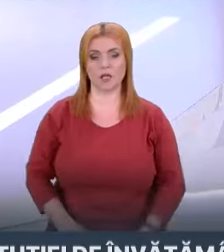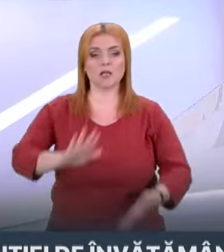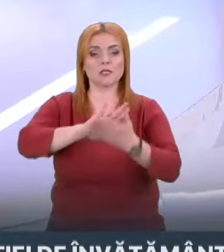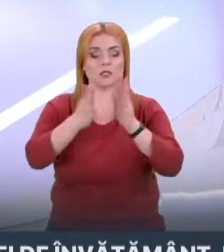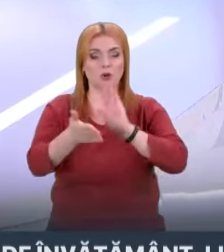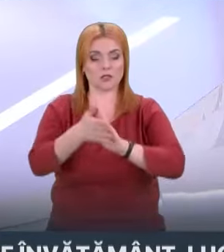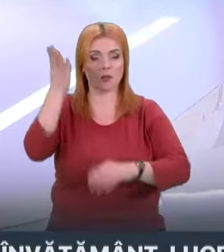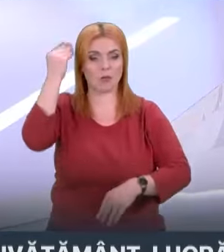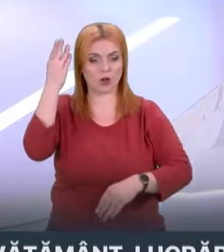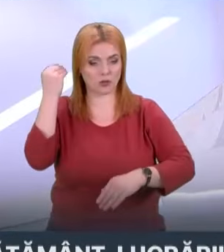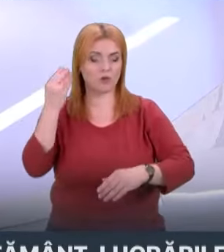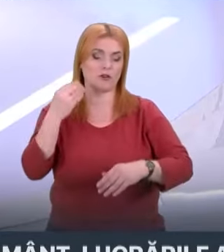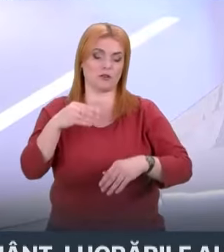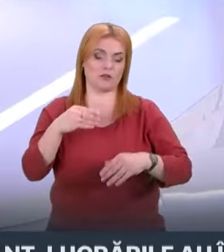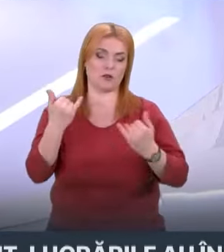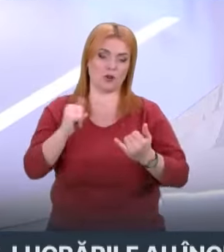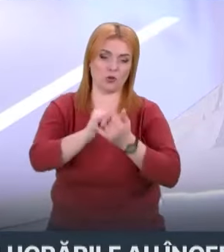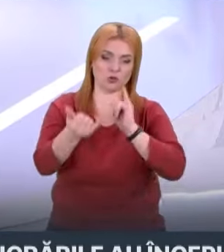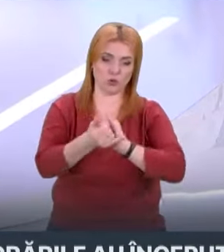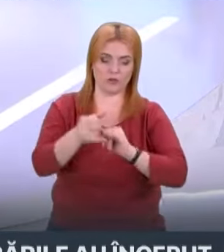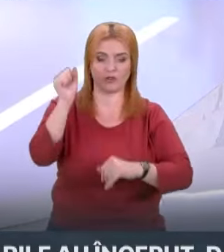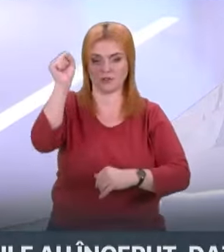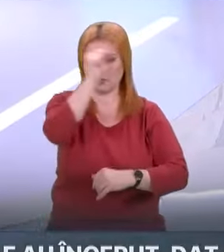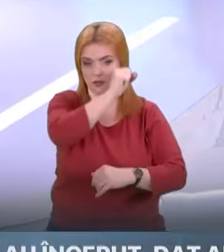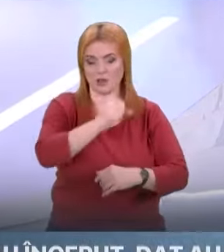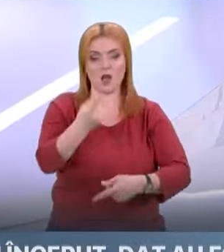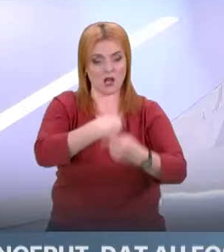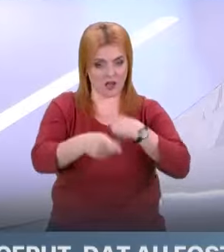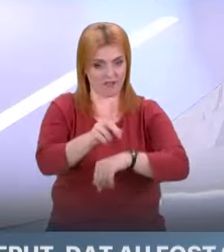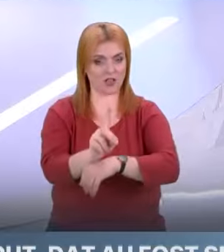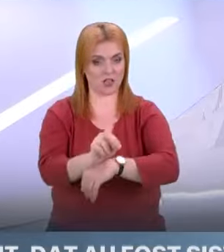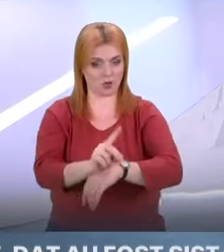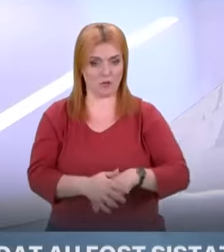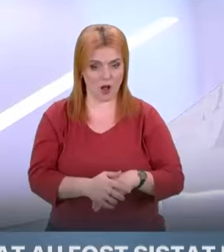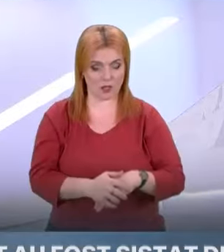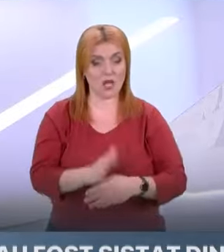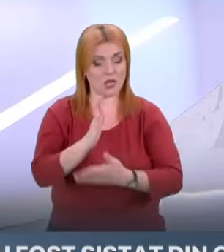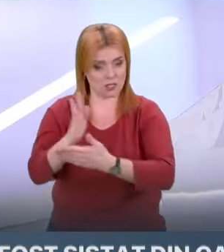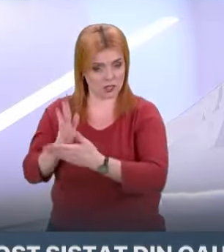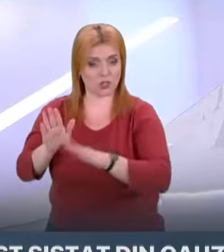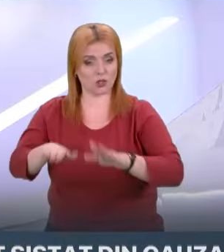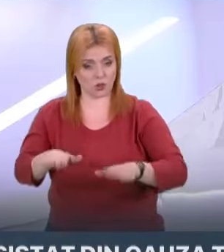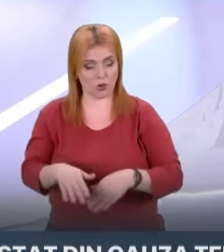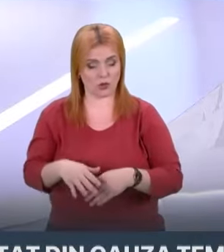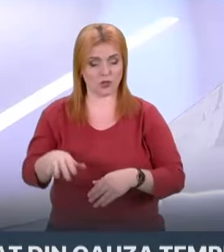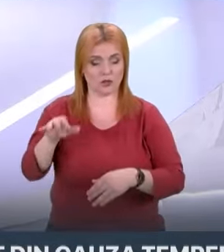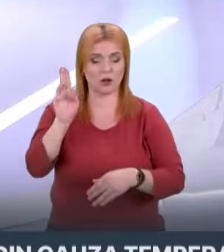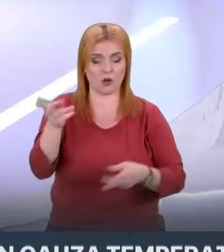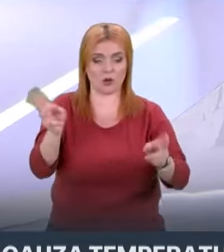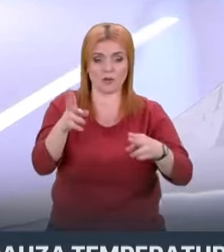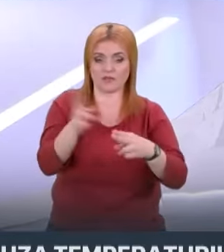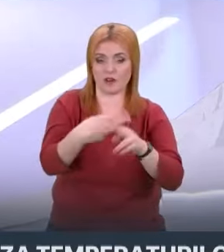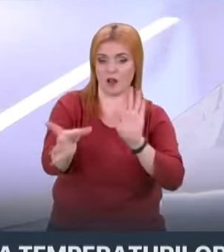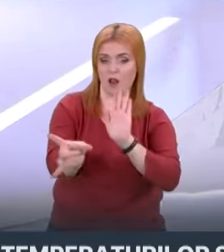Situația în țară, în urma condițiilor meteo nefavorabile, revine la normal. Totuși, mai sunt încă localități deconectate de la energie